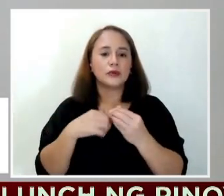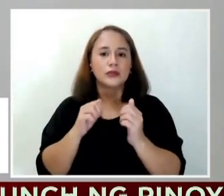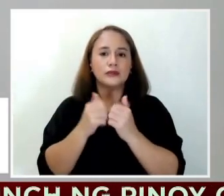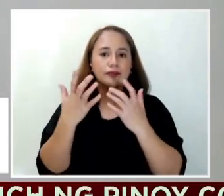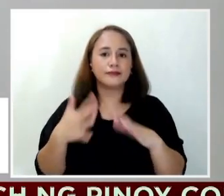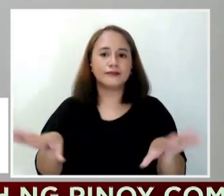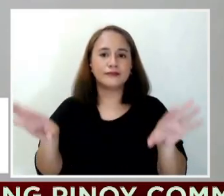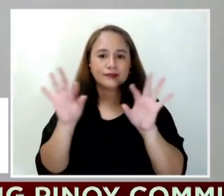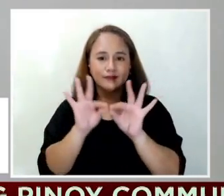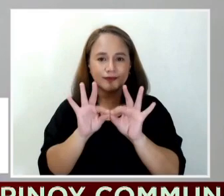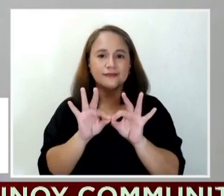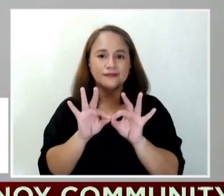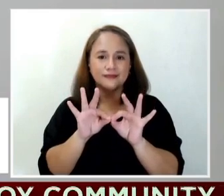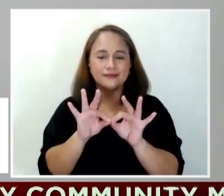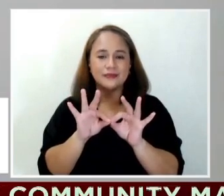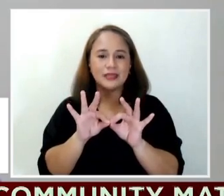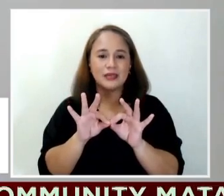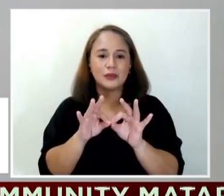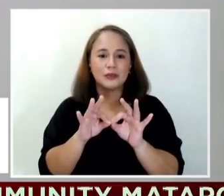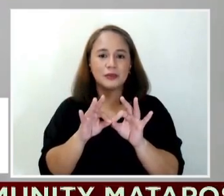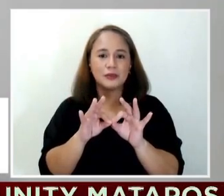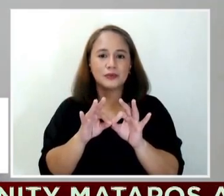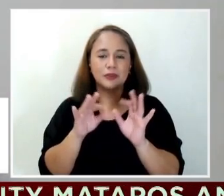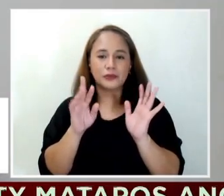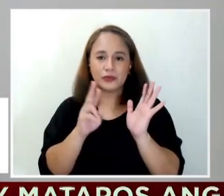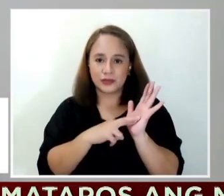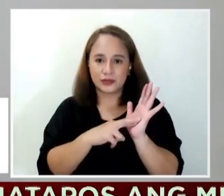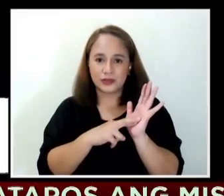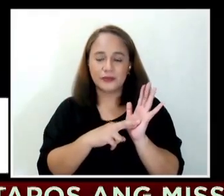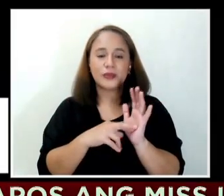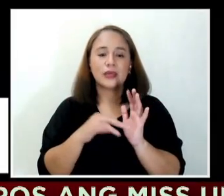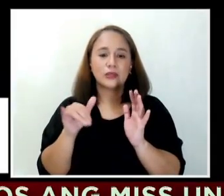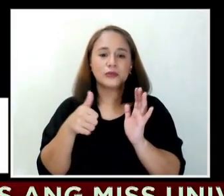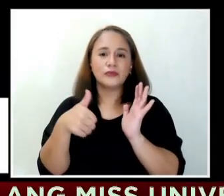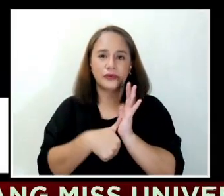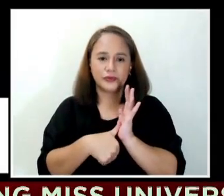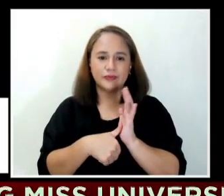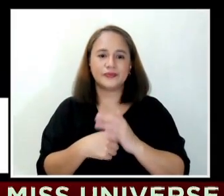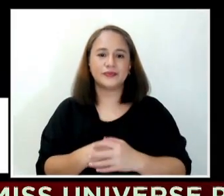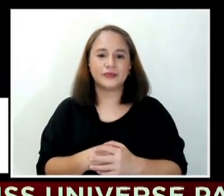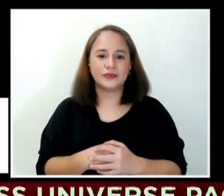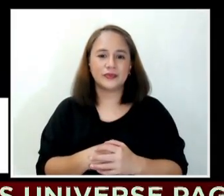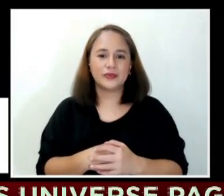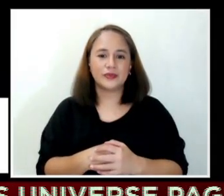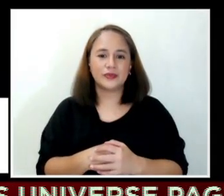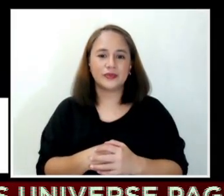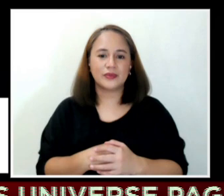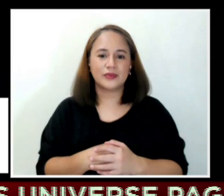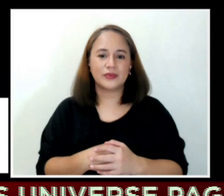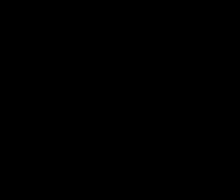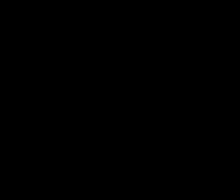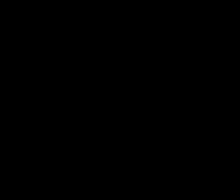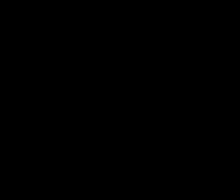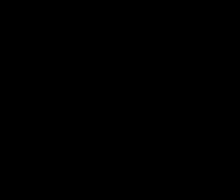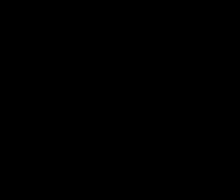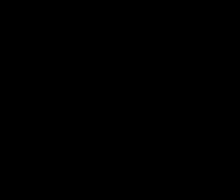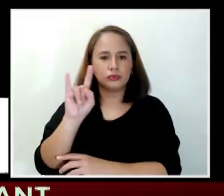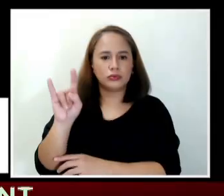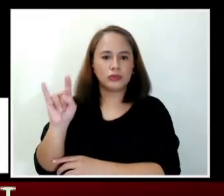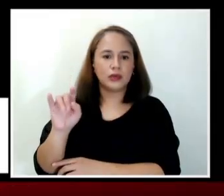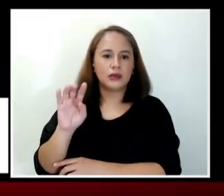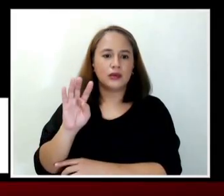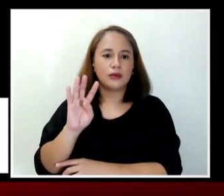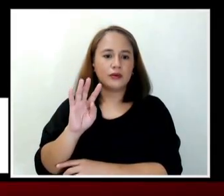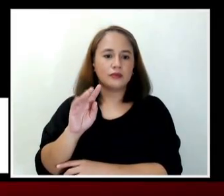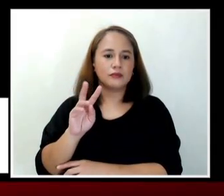important to register and also to vote. Bukod dito, patuloy ang kampanya ng DMPM